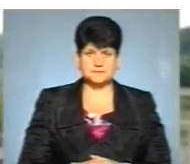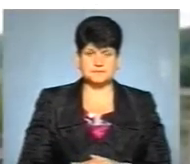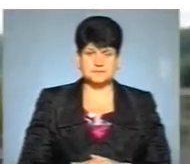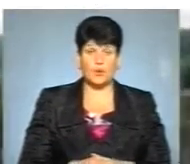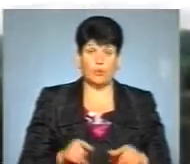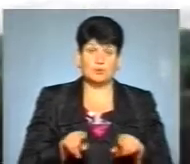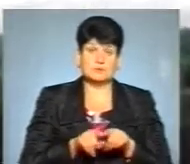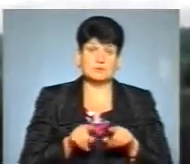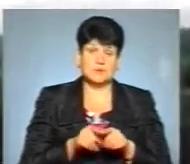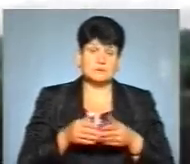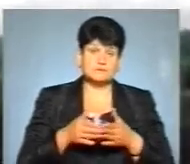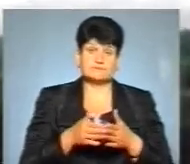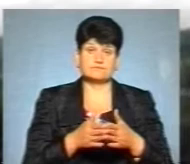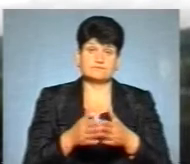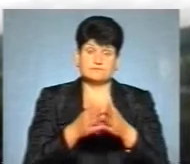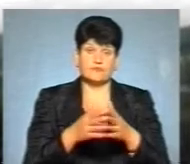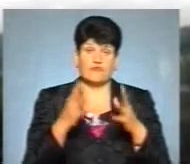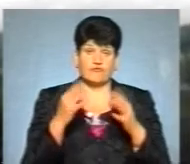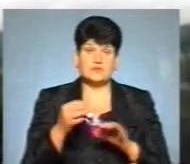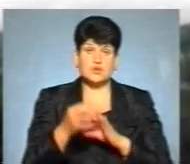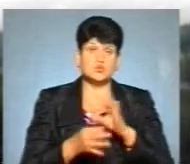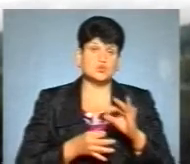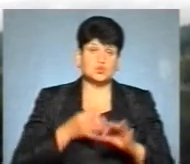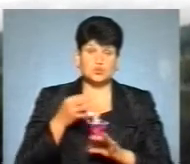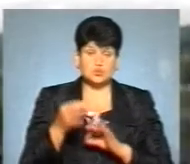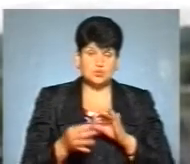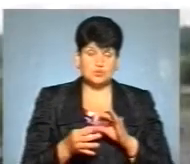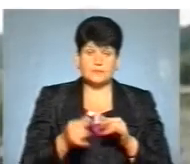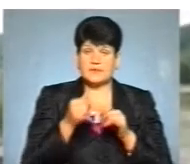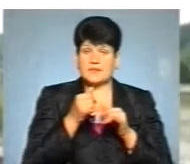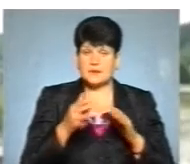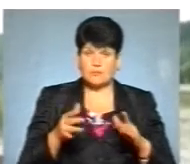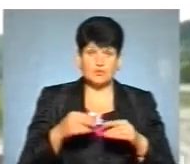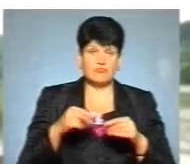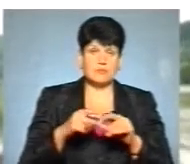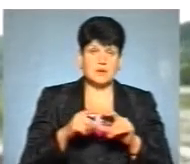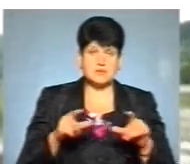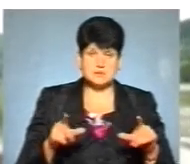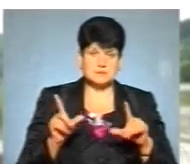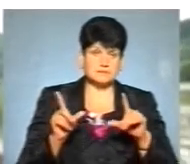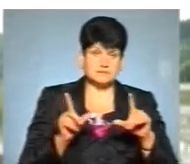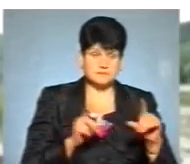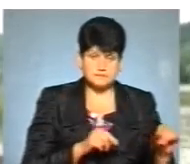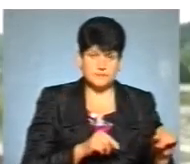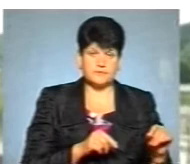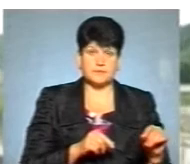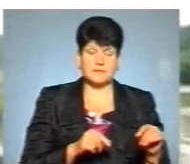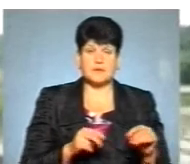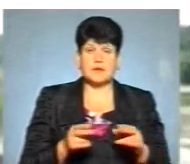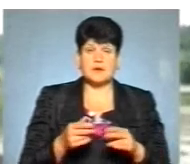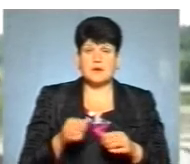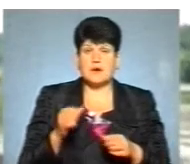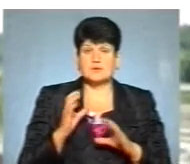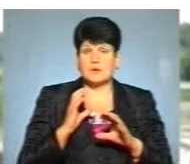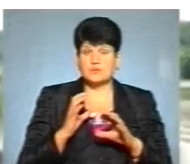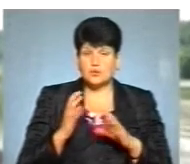Пересуваємося от тільки що воно. Вже сутку не можемо ні до магазину добратися, ні без човна, ні до